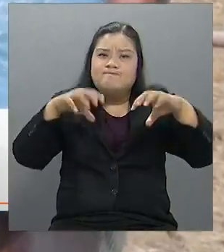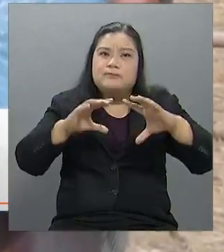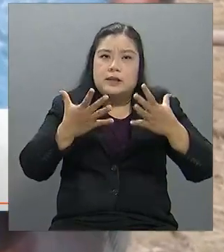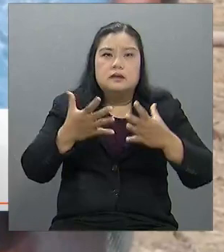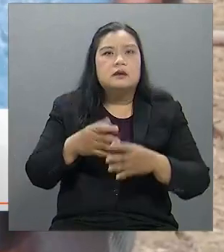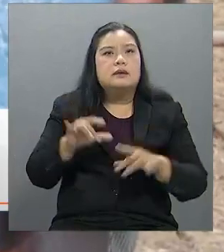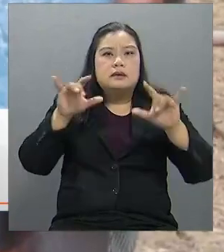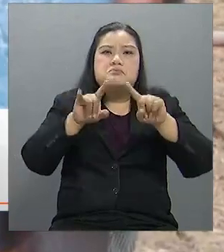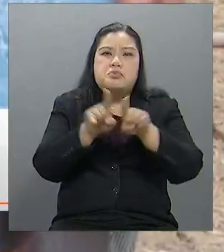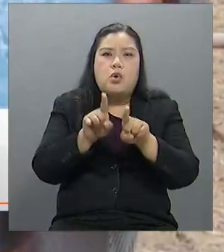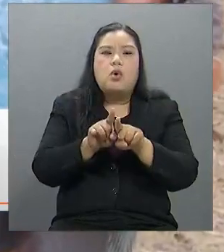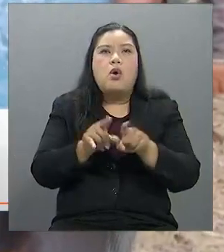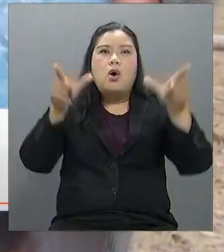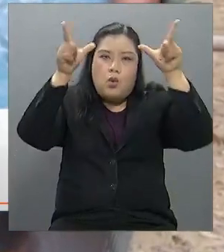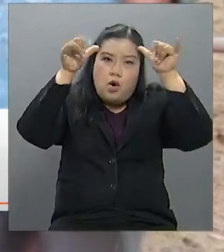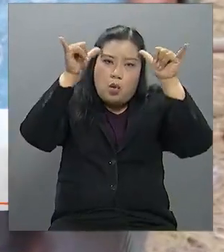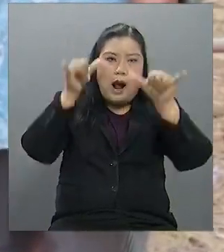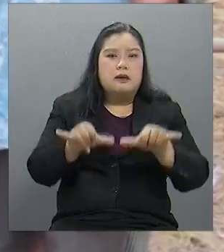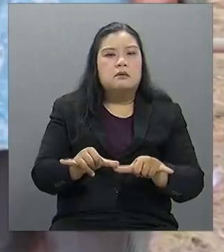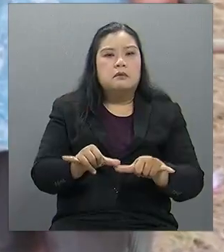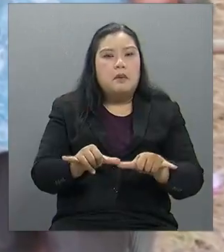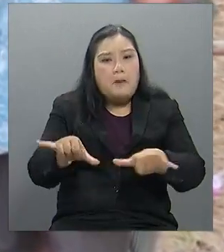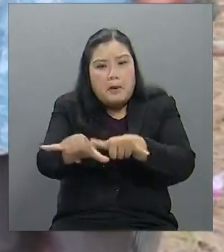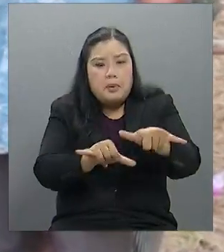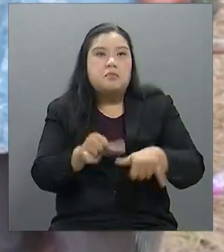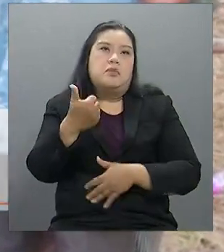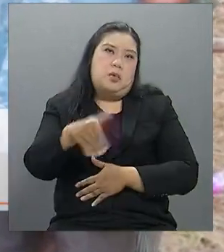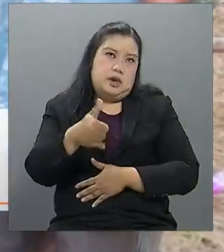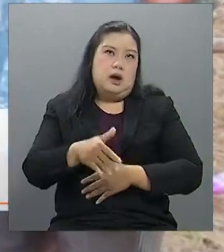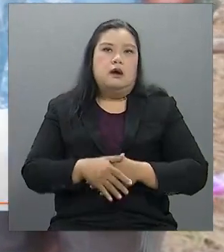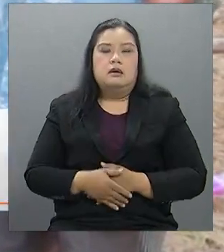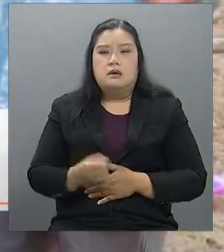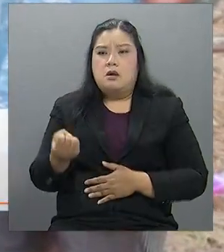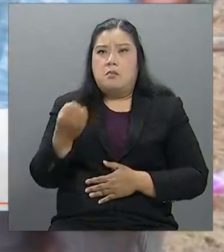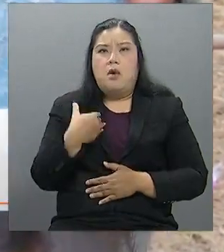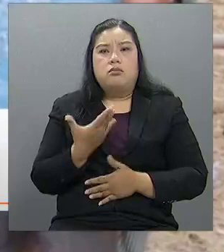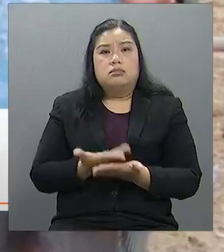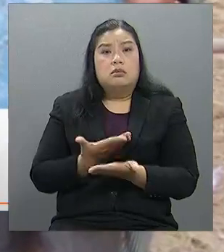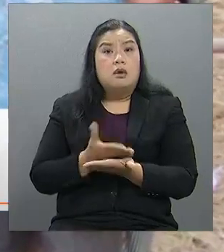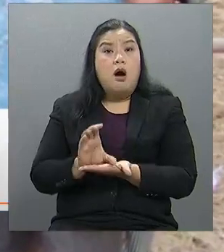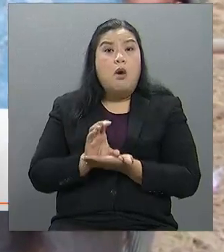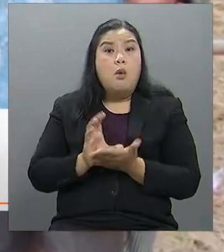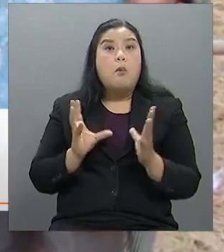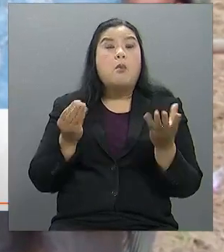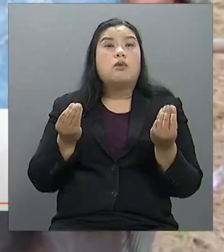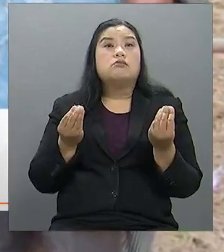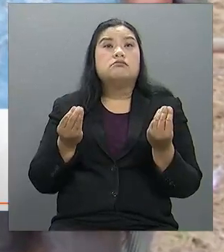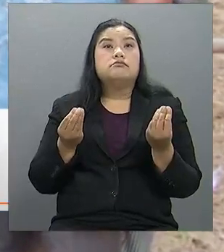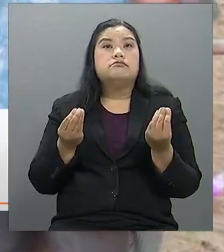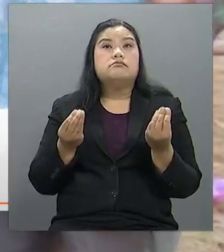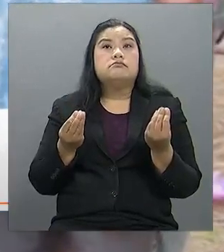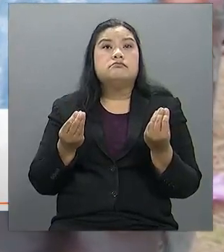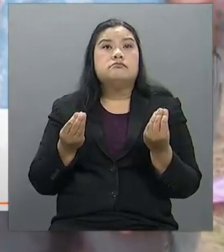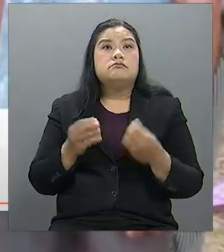ขอไฟเกษตรเขาก็ว่าไม่มีงบหมดครับ แล้วให้ชาวบ้านจะทำยังไง ทีนี้เขาบอกว่